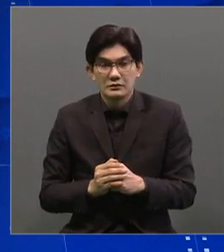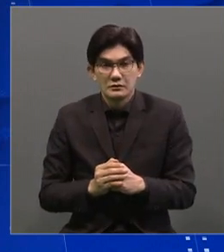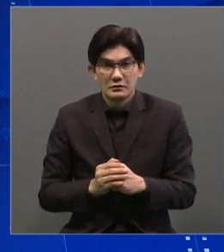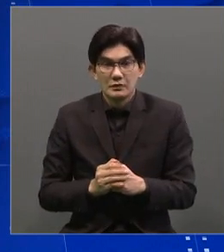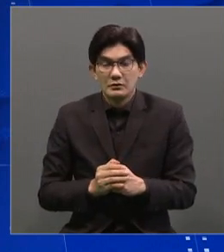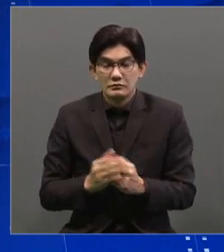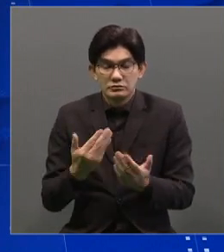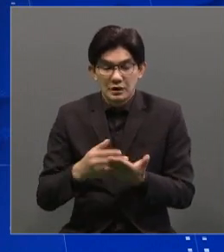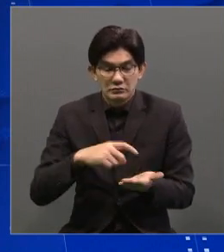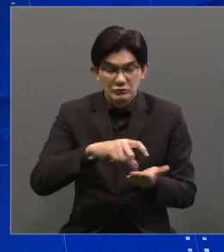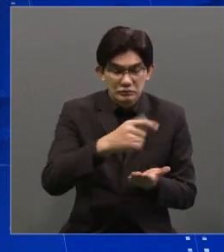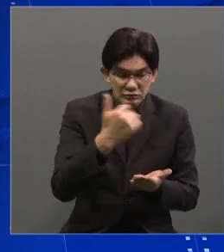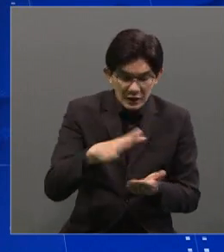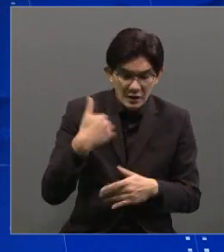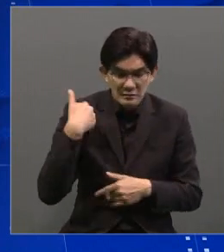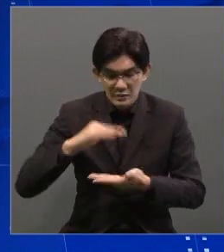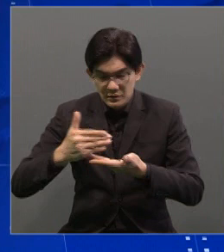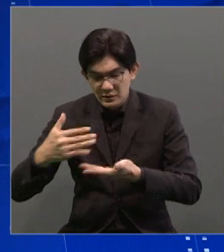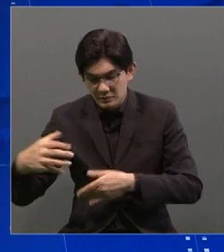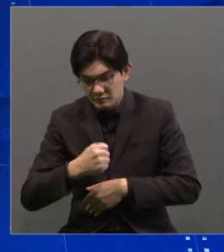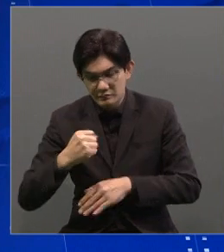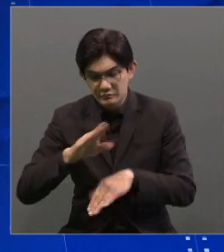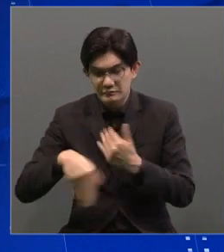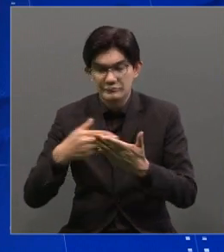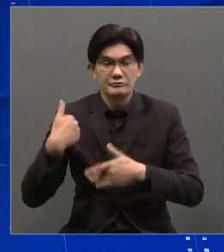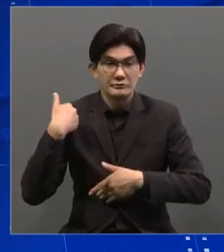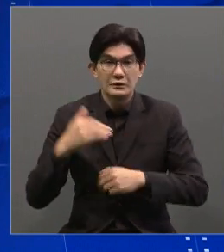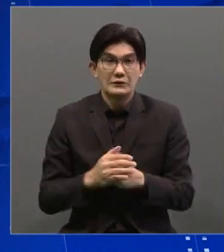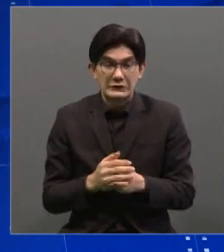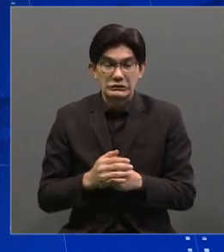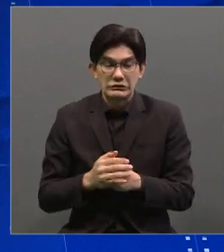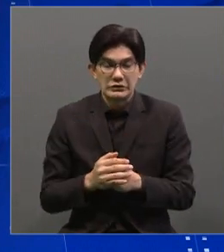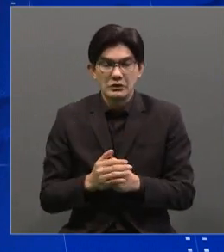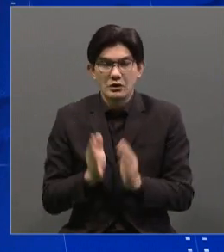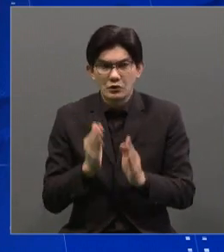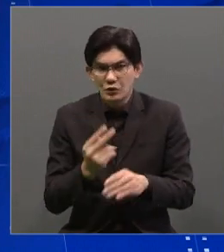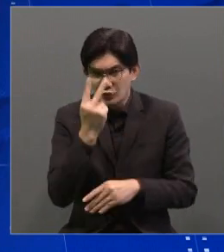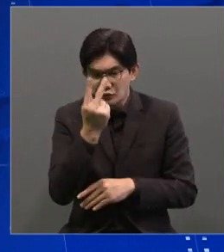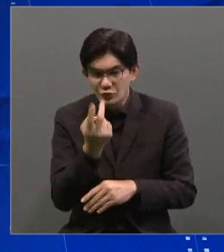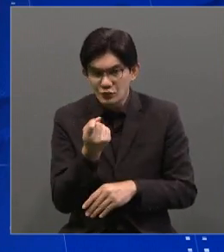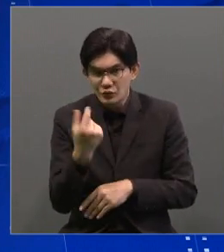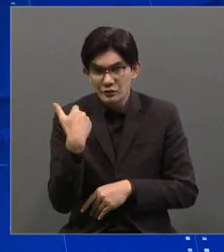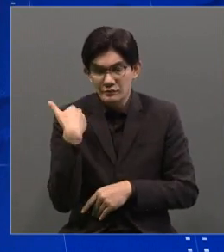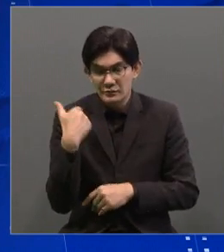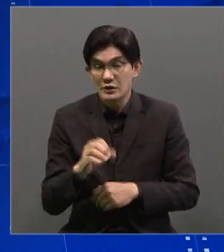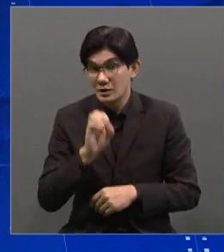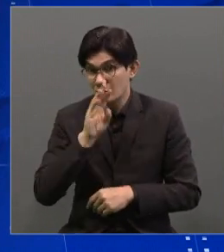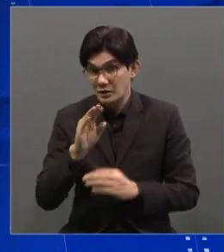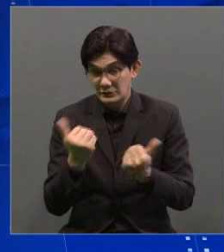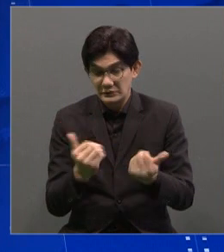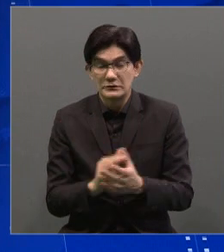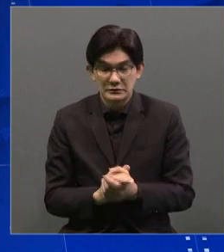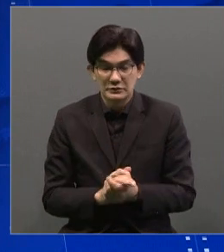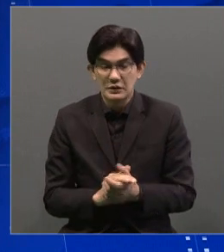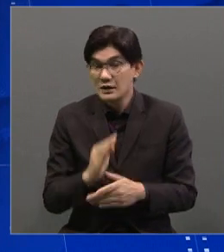โอนคืนหรืออะไรได้เพราะว่าตัวบัญชีก็โดนอายัดไว้หมดแล้วนะเมื่อสักครู่เนี่ยดู commentของคนที่เข้าไปดูไลฟ์เนี่ยมีคนบอกด้วยว่าคือตอนนี้